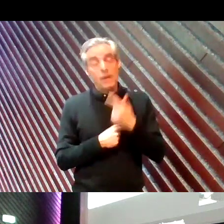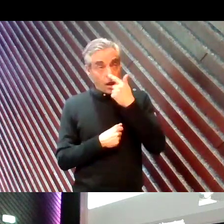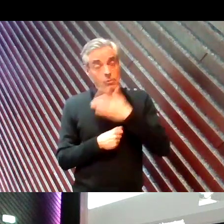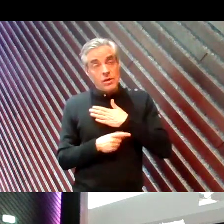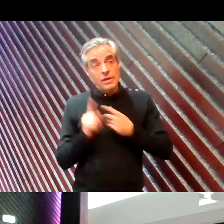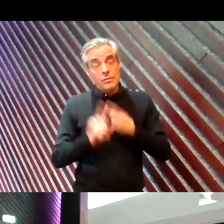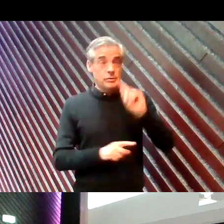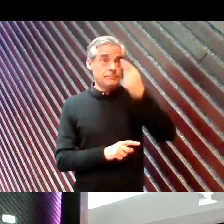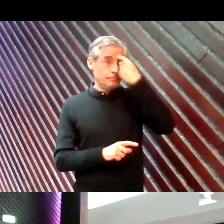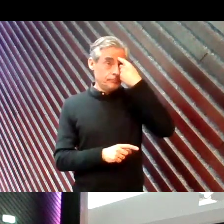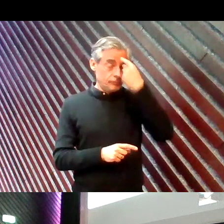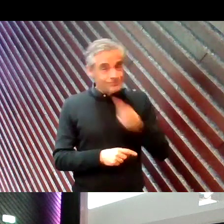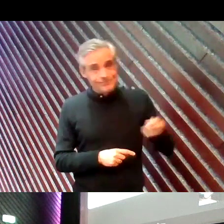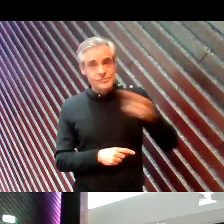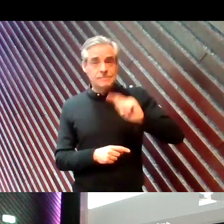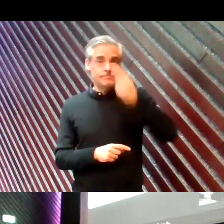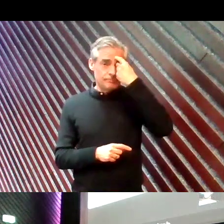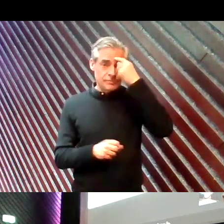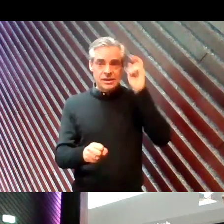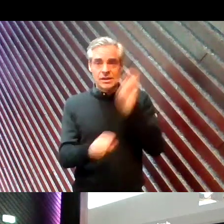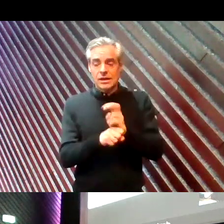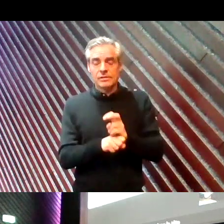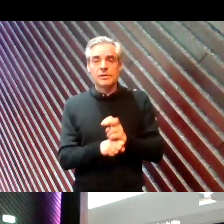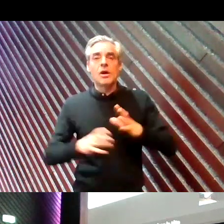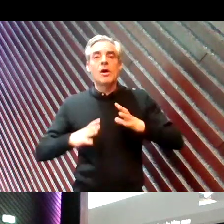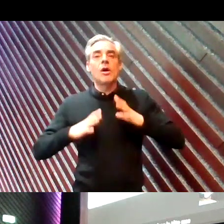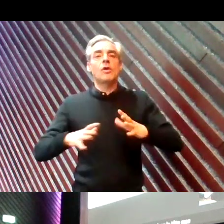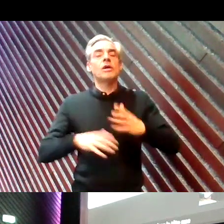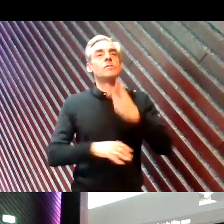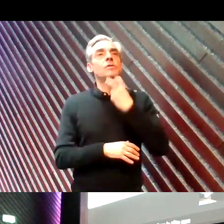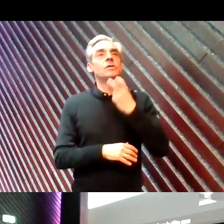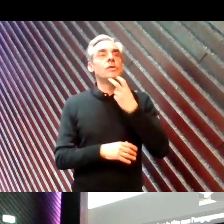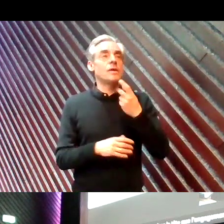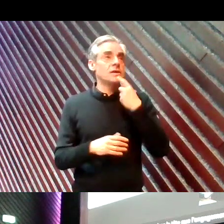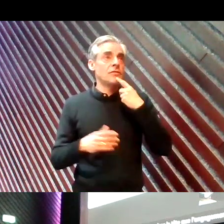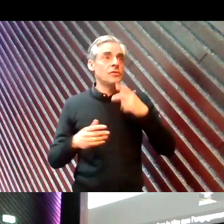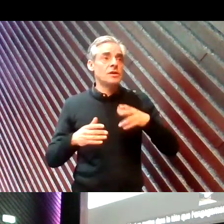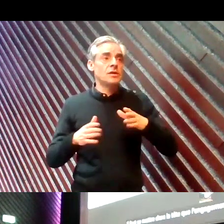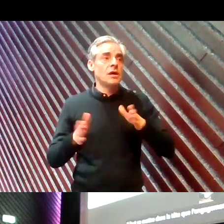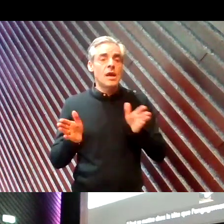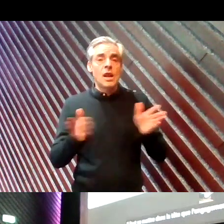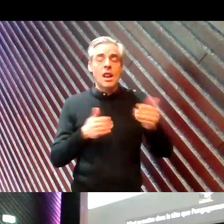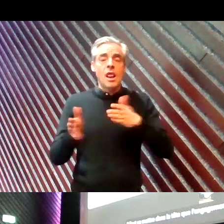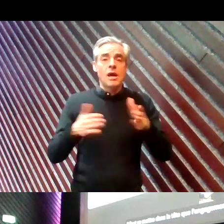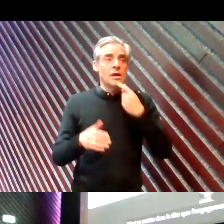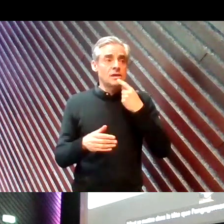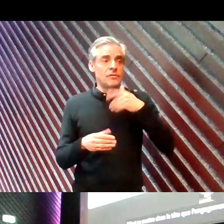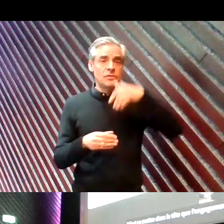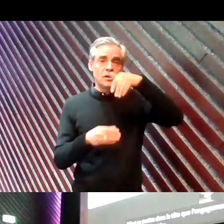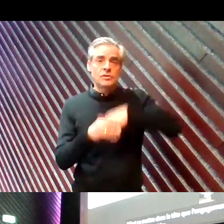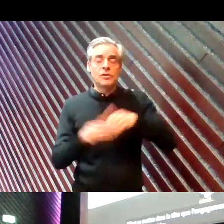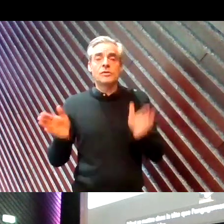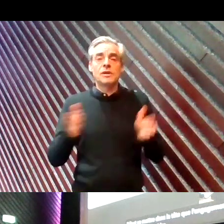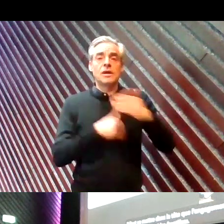se mettre dans la tête quelque chose d'extrêmement intéressant. C'est qu'en fait, l'engagement citoyen, ça floute les frontières. Vous voyez, on met dans des cases